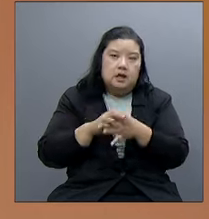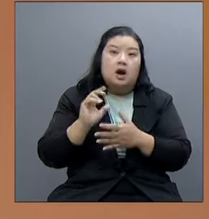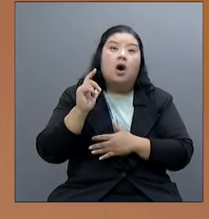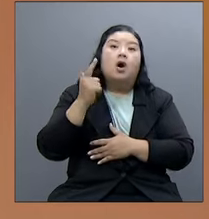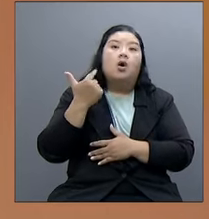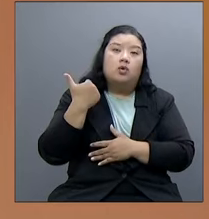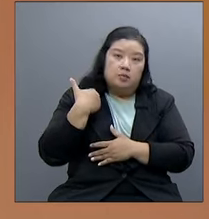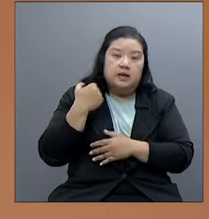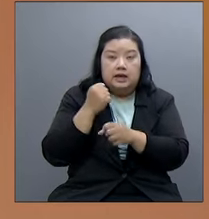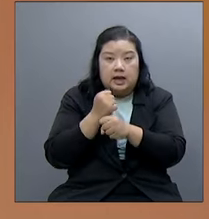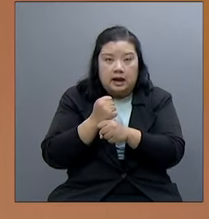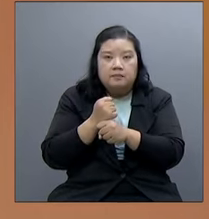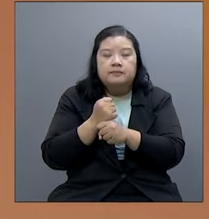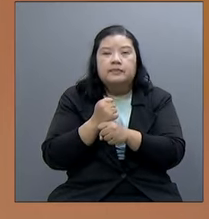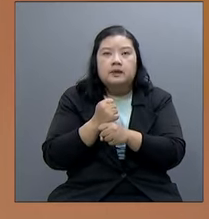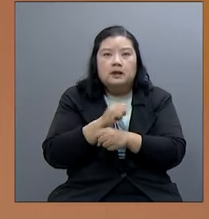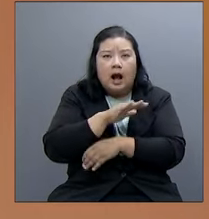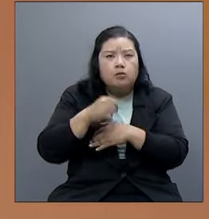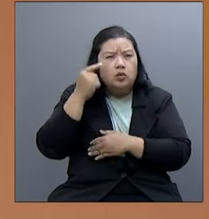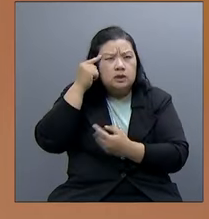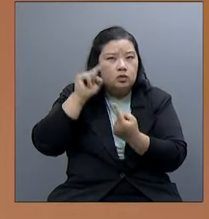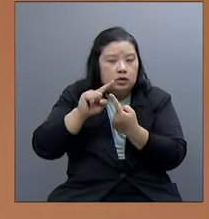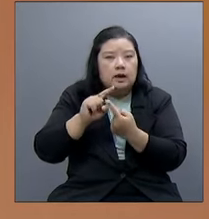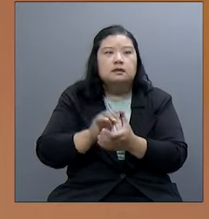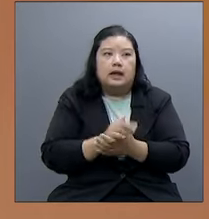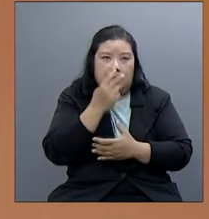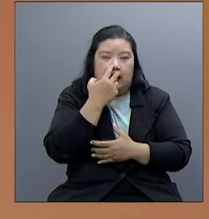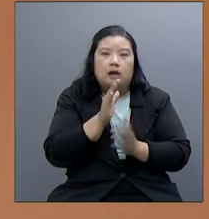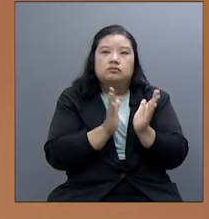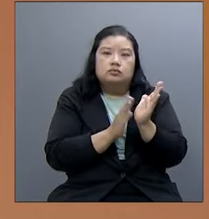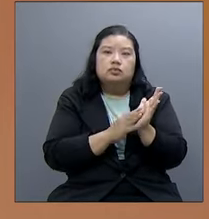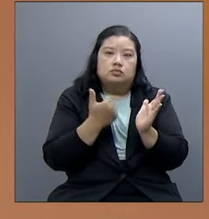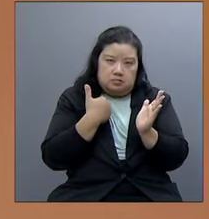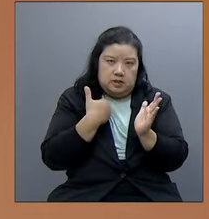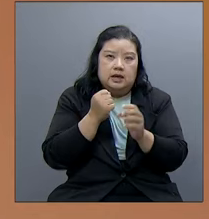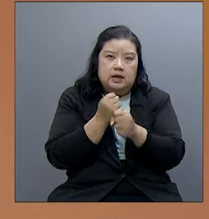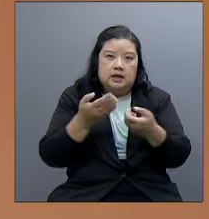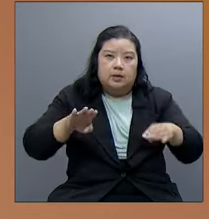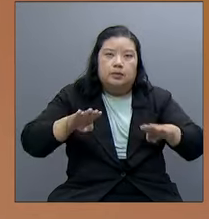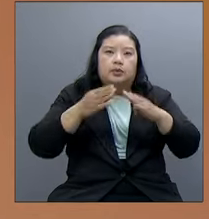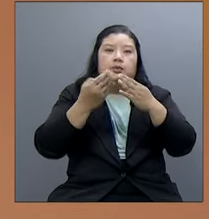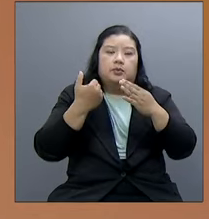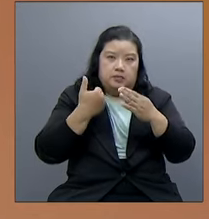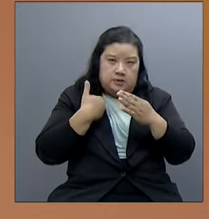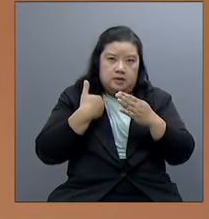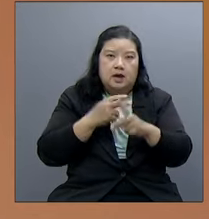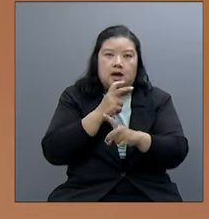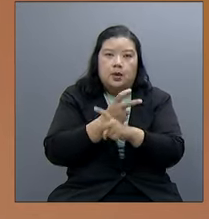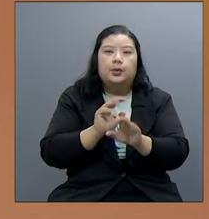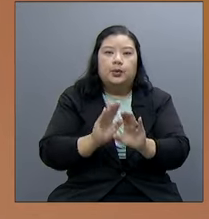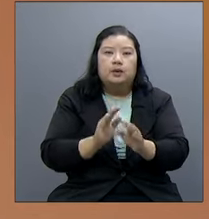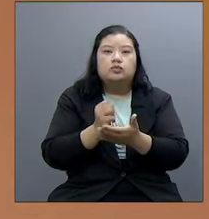กว่